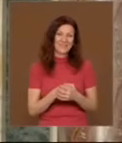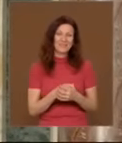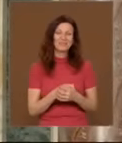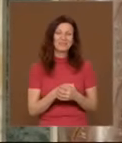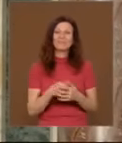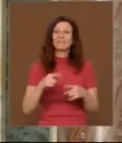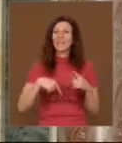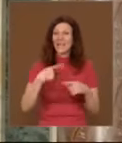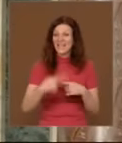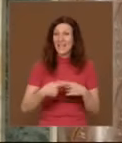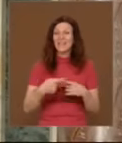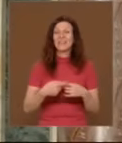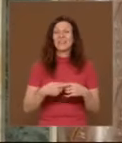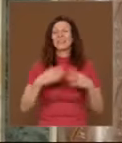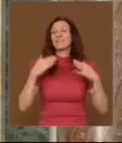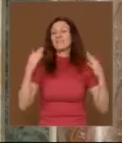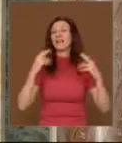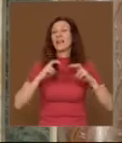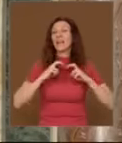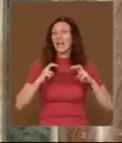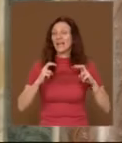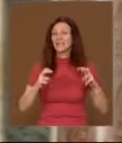веков. След великата ектения, която чухме,